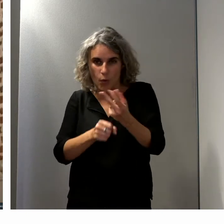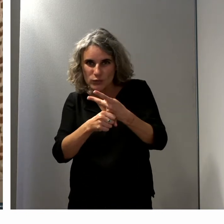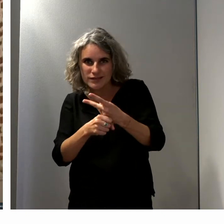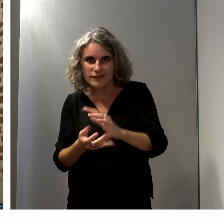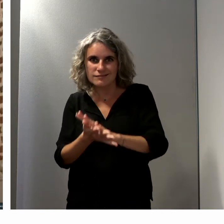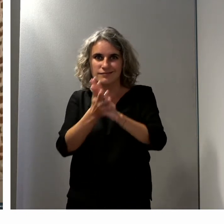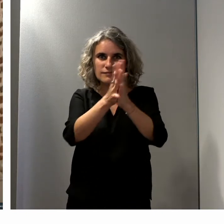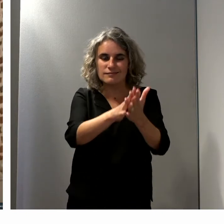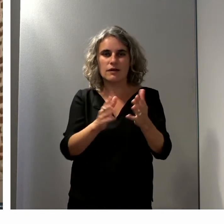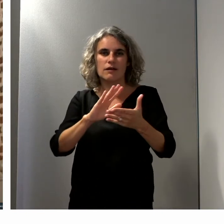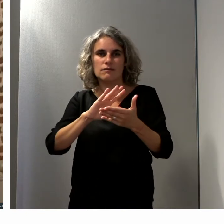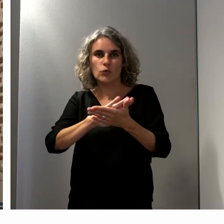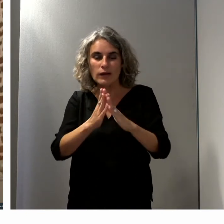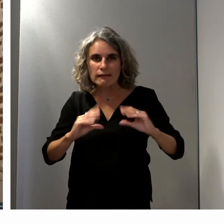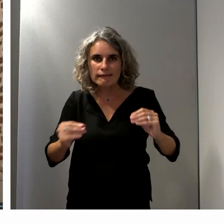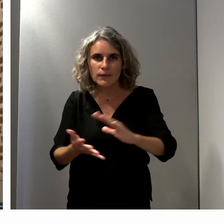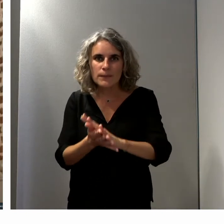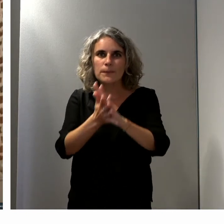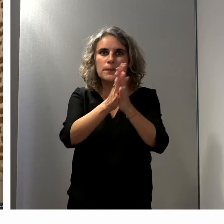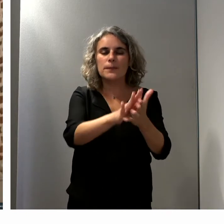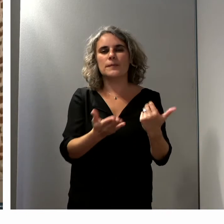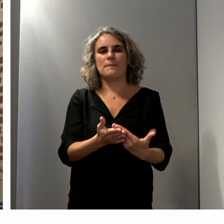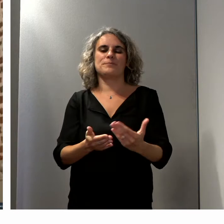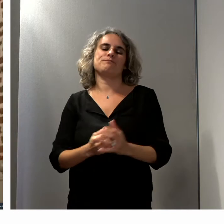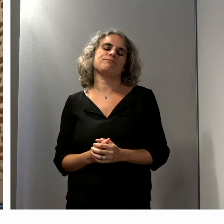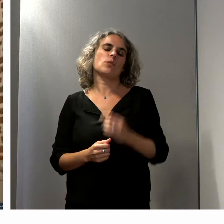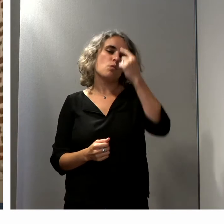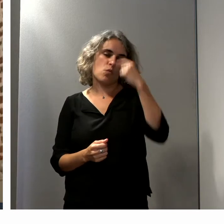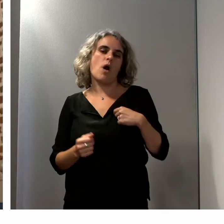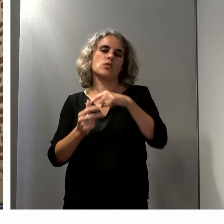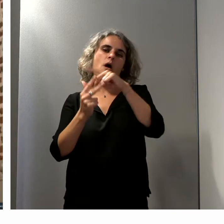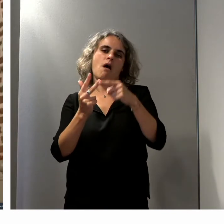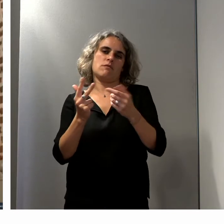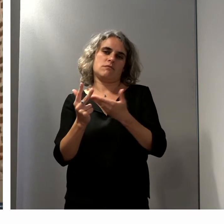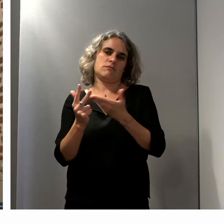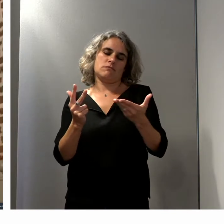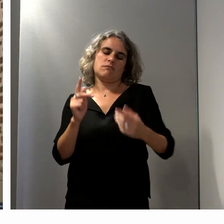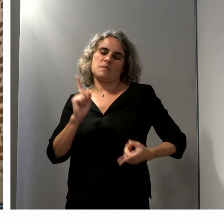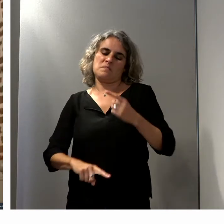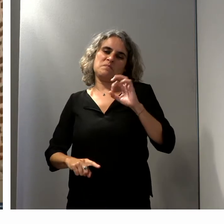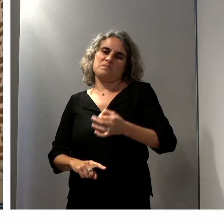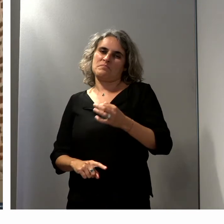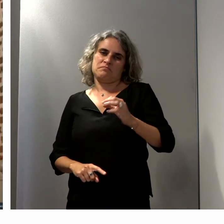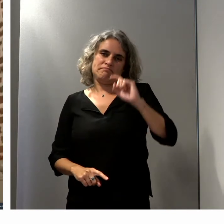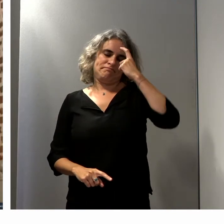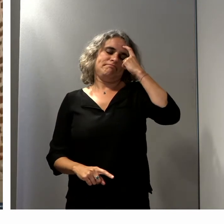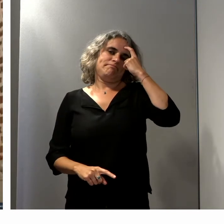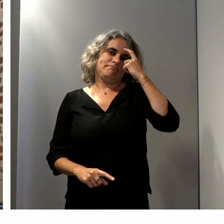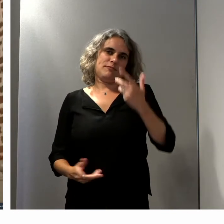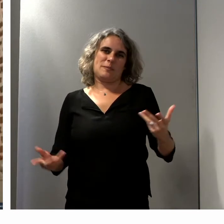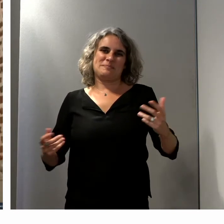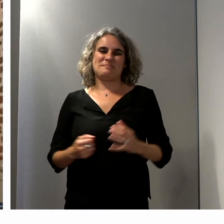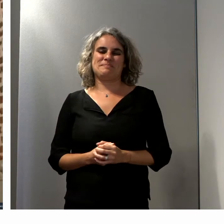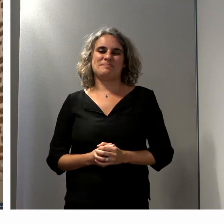outils, les pratiques, etc. etc. Donc, ça me semblait être un peu les trois leviers, comme ça, en ayant